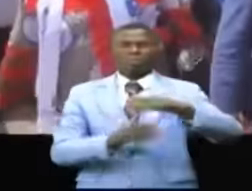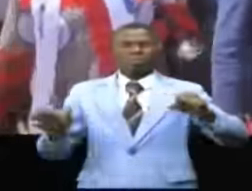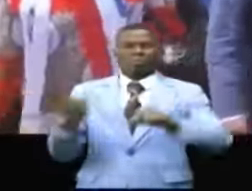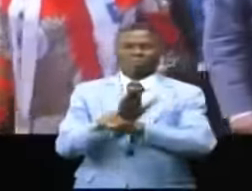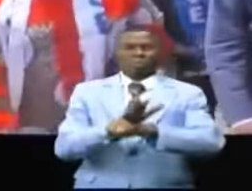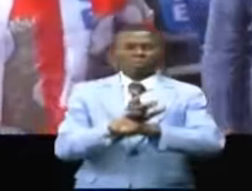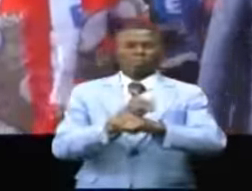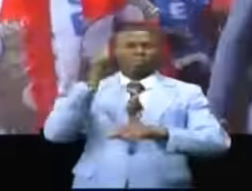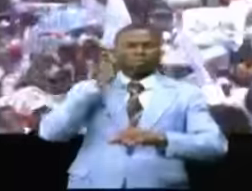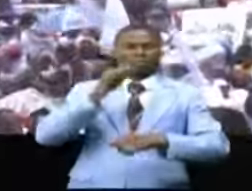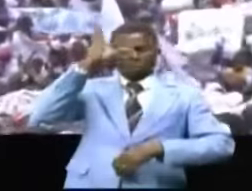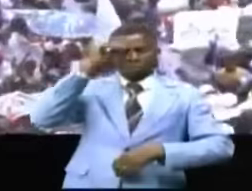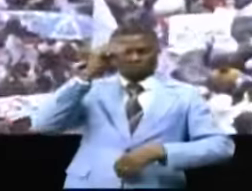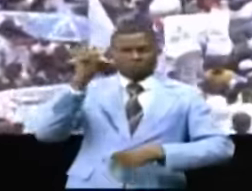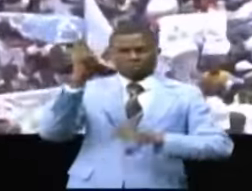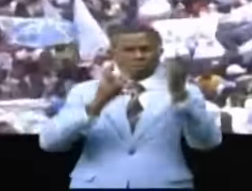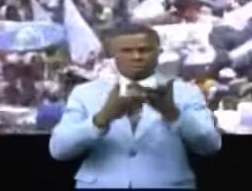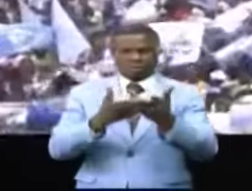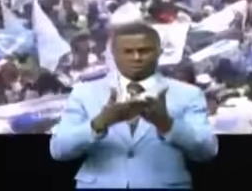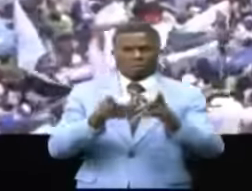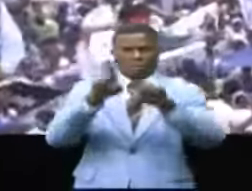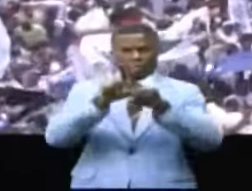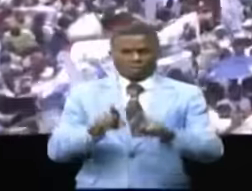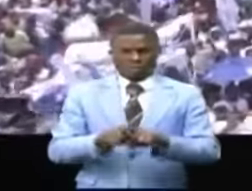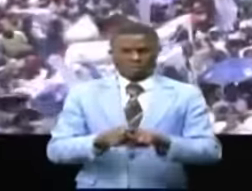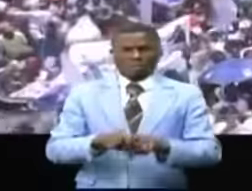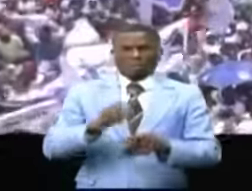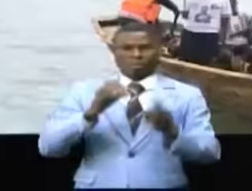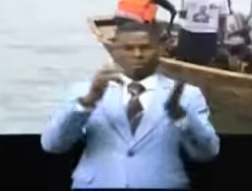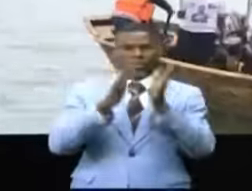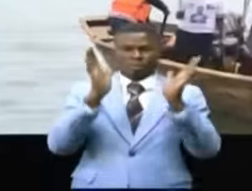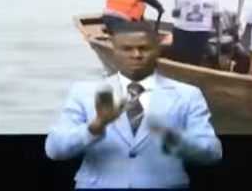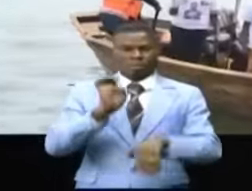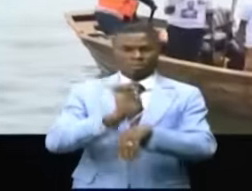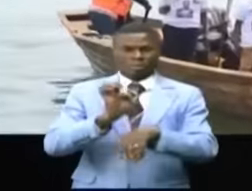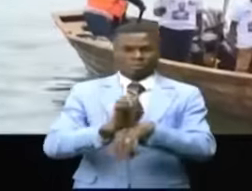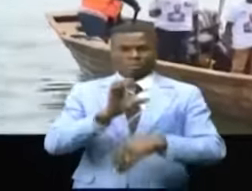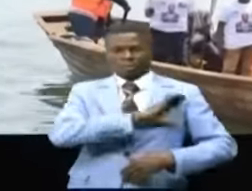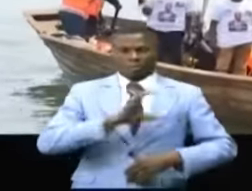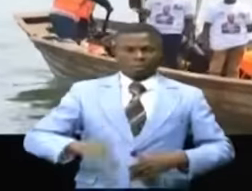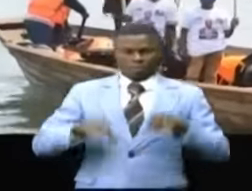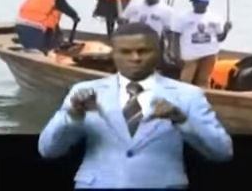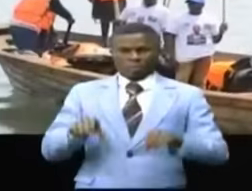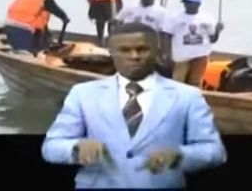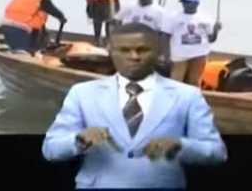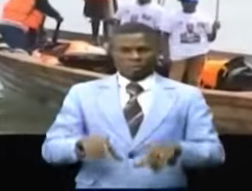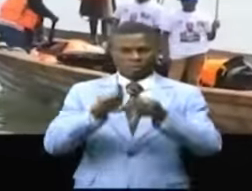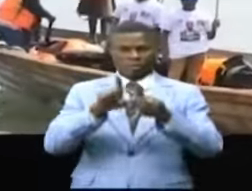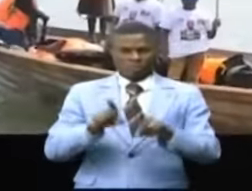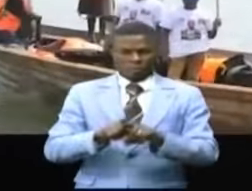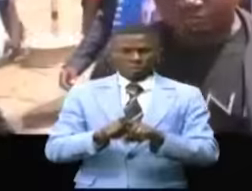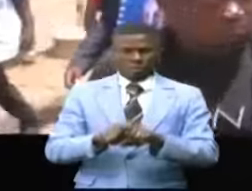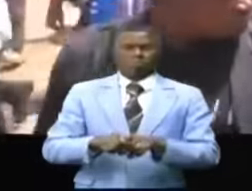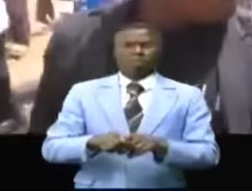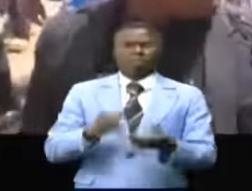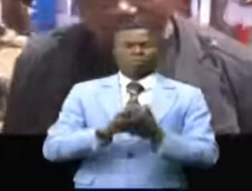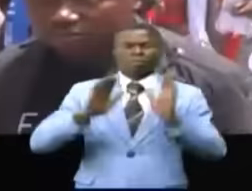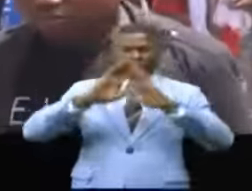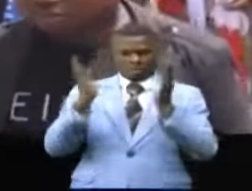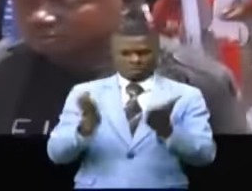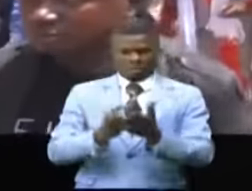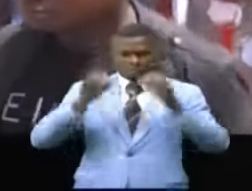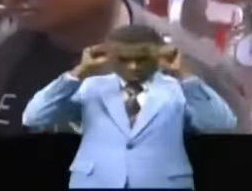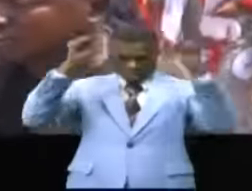par les filles et garçons bec, ainsi que des fidèles des églises du Christ au Congo et du Milapro, dont il est